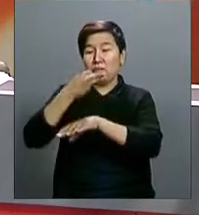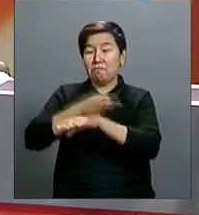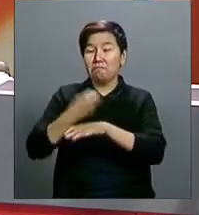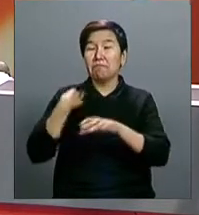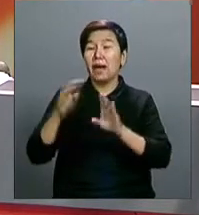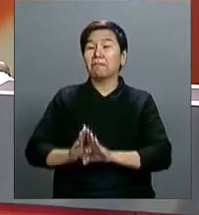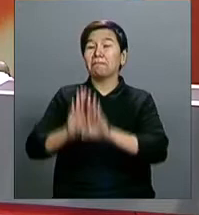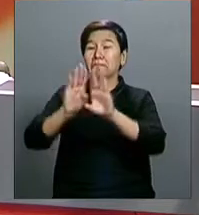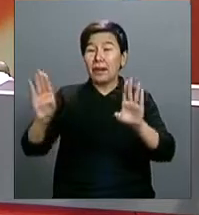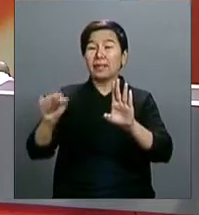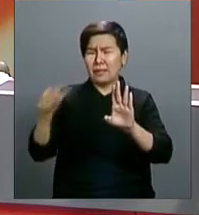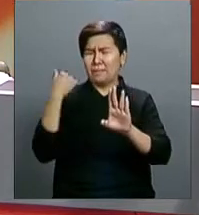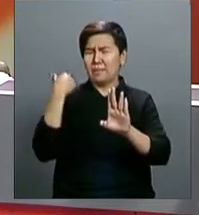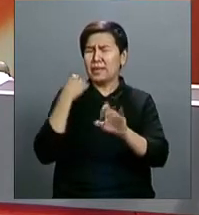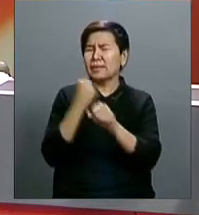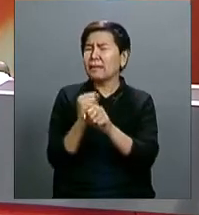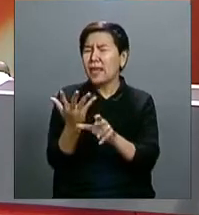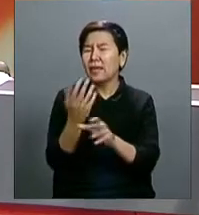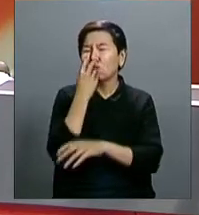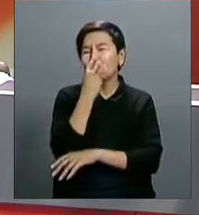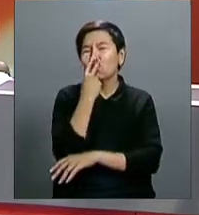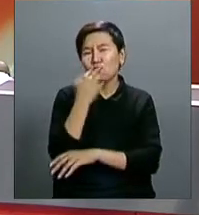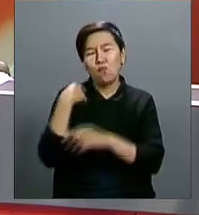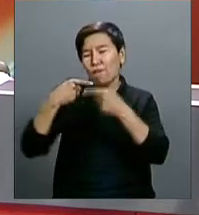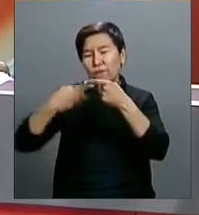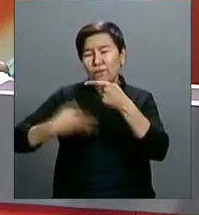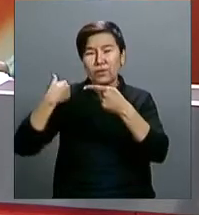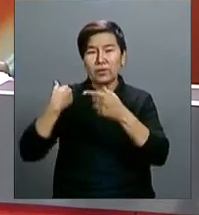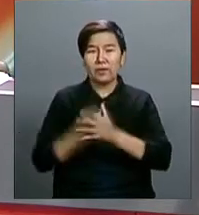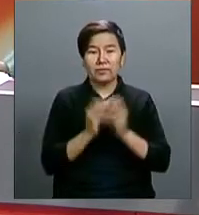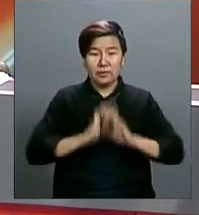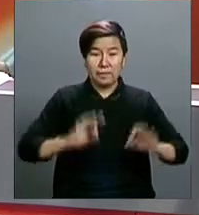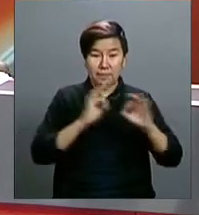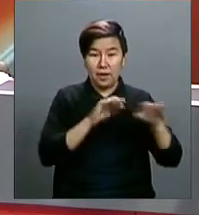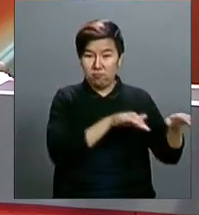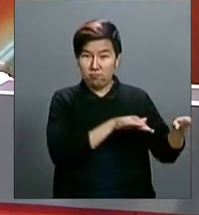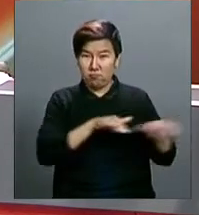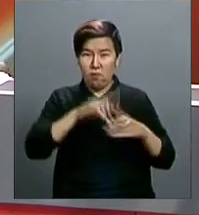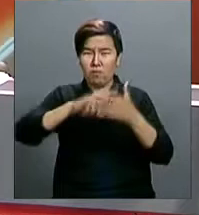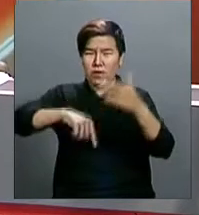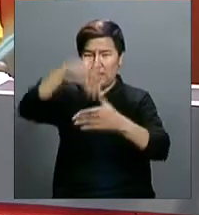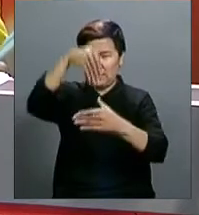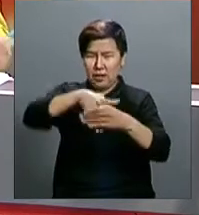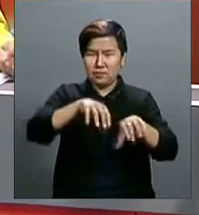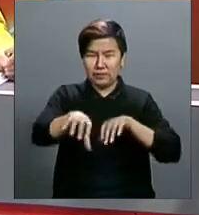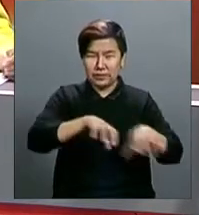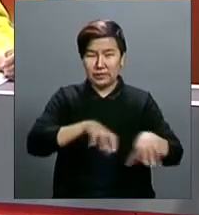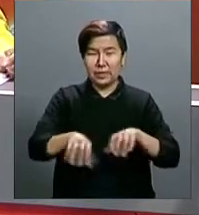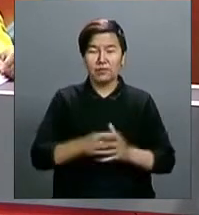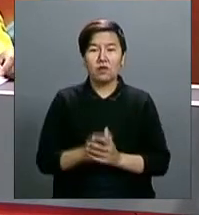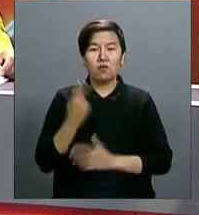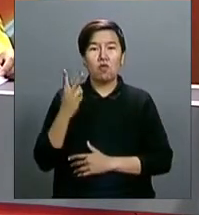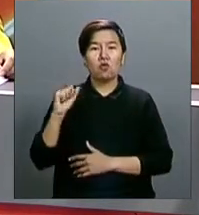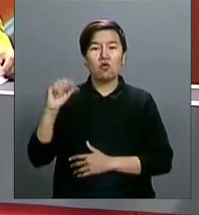ากคสช.จะต้องการเตรียมการจัดการเลือกตั้งให้พร้อมทุกด้านแล้วนะคะรัฐบาลคสช.ก็เร่งขับเคลื่อนการบริหารราชการแผ่นดินให้